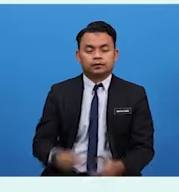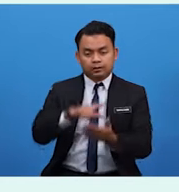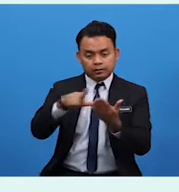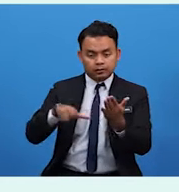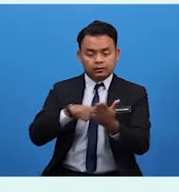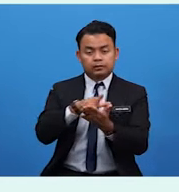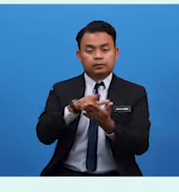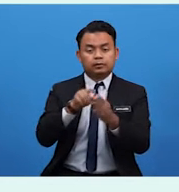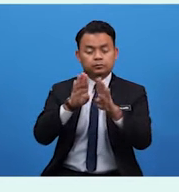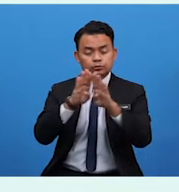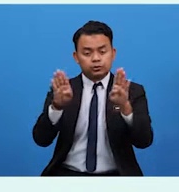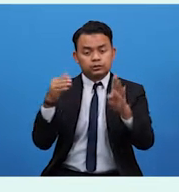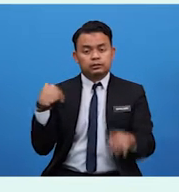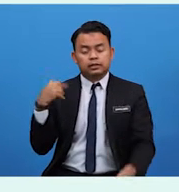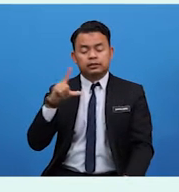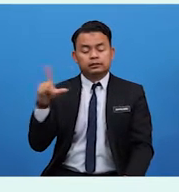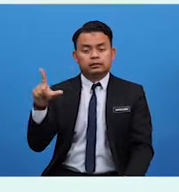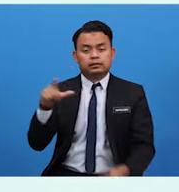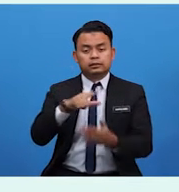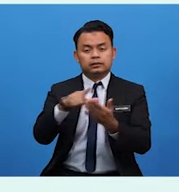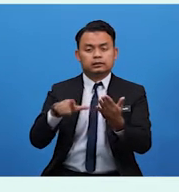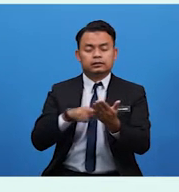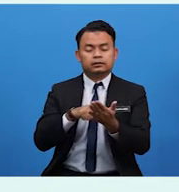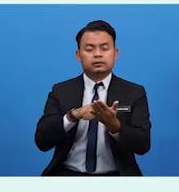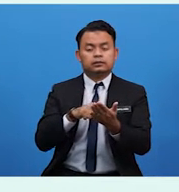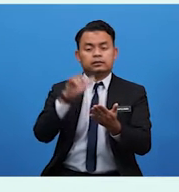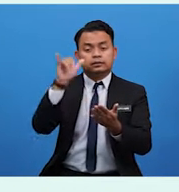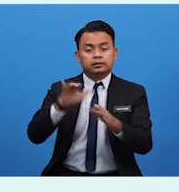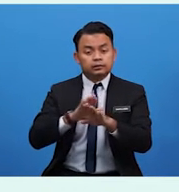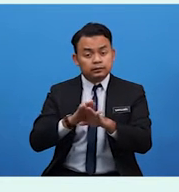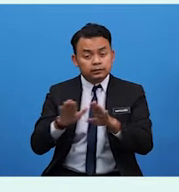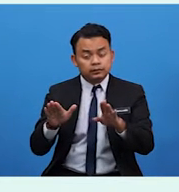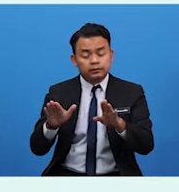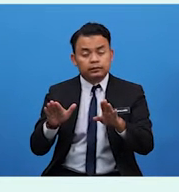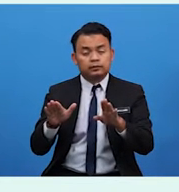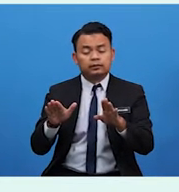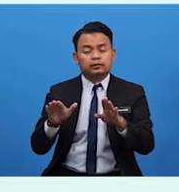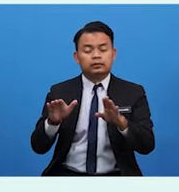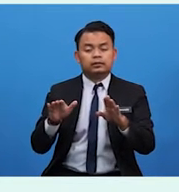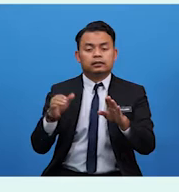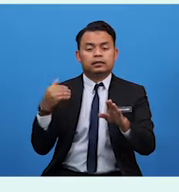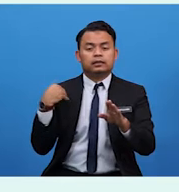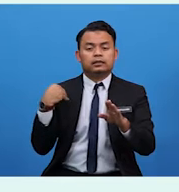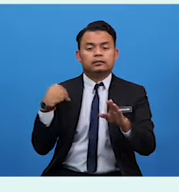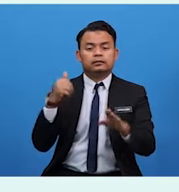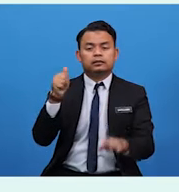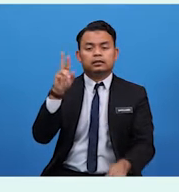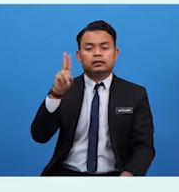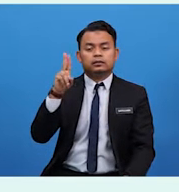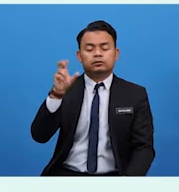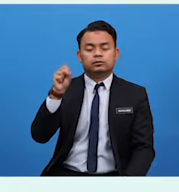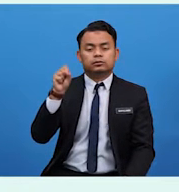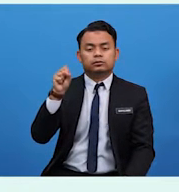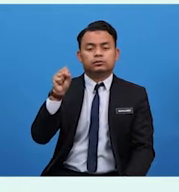Litar buka ialah litar yang tidak mempunyai satu kitaran lengkap bagi arus, voltan dan